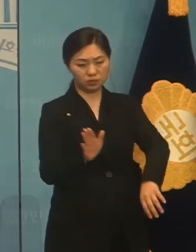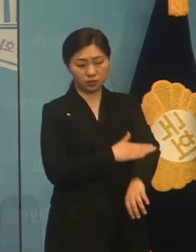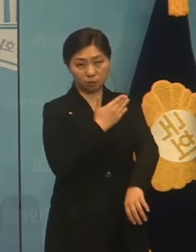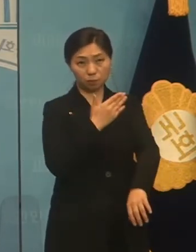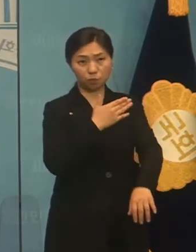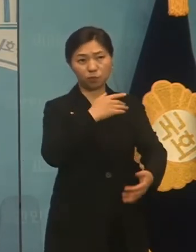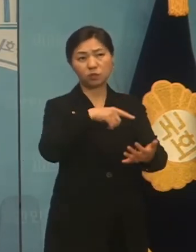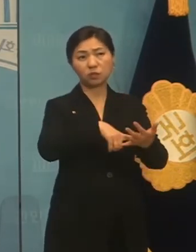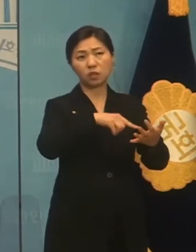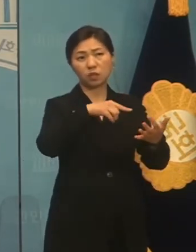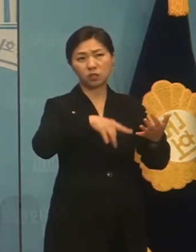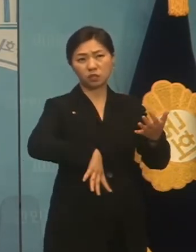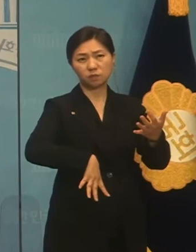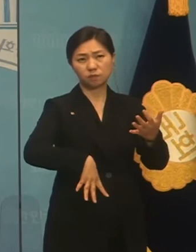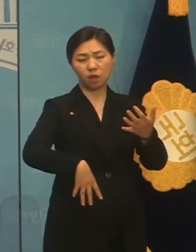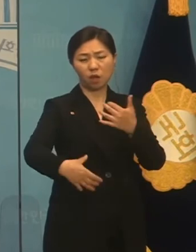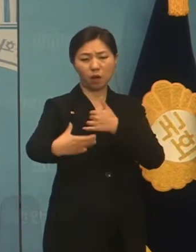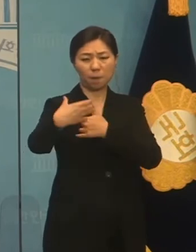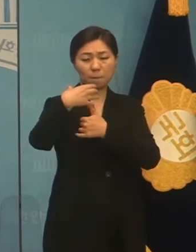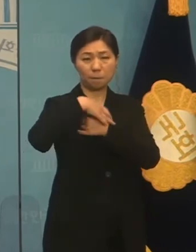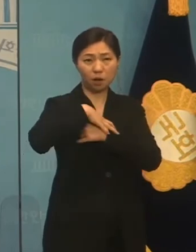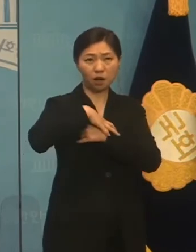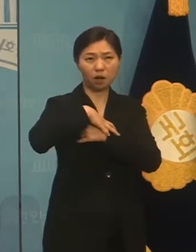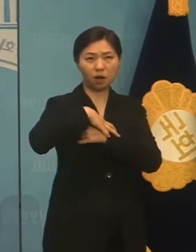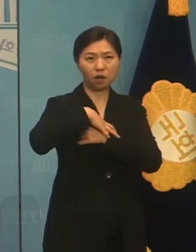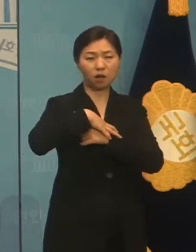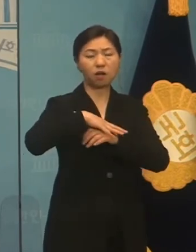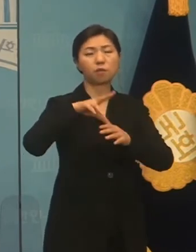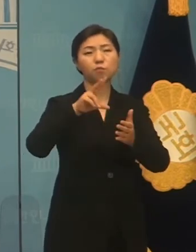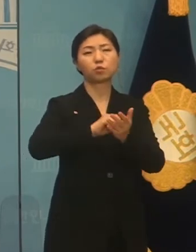세금 폭탄 문제를 해결하고